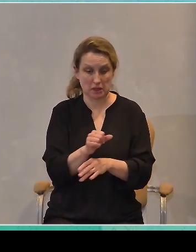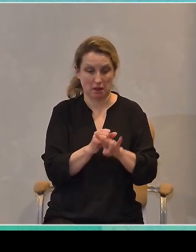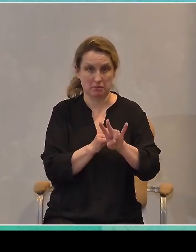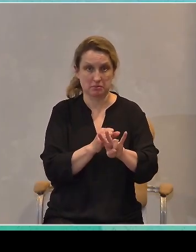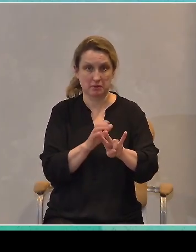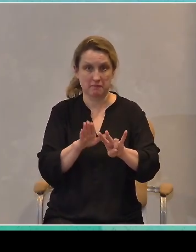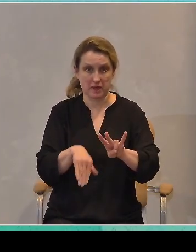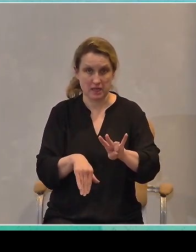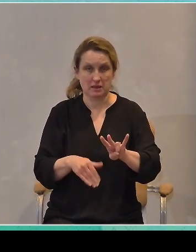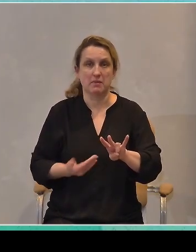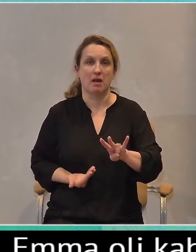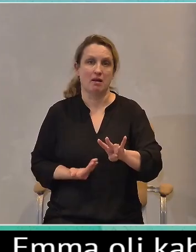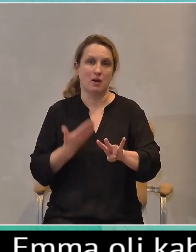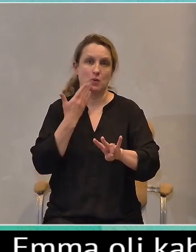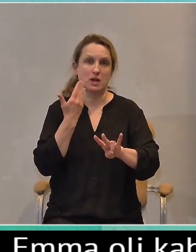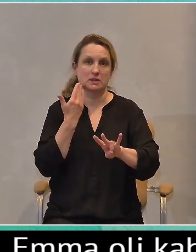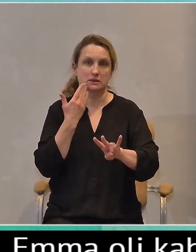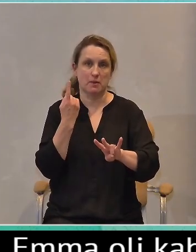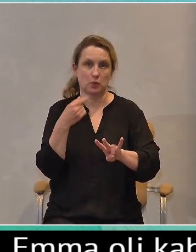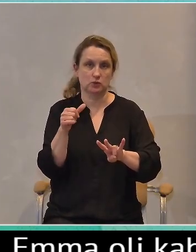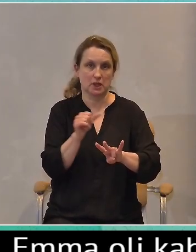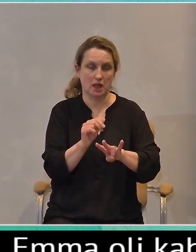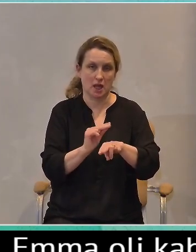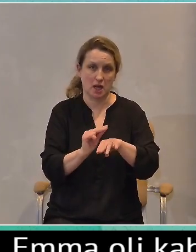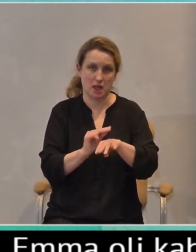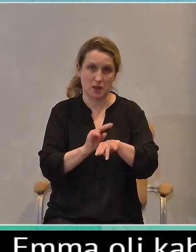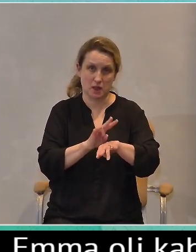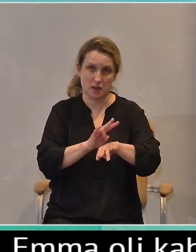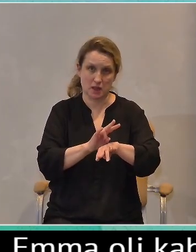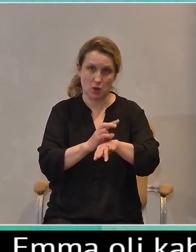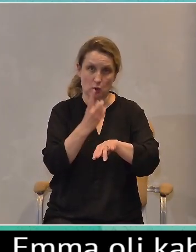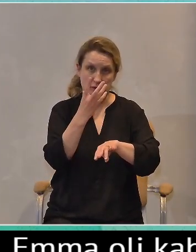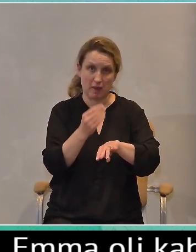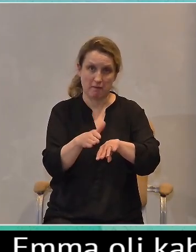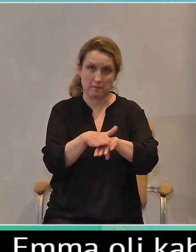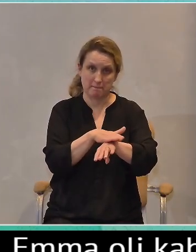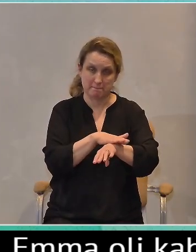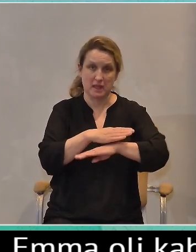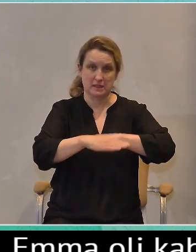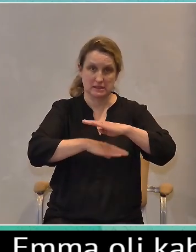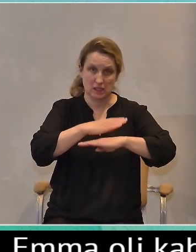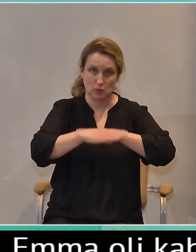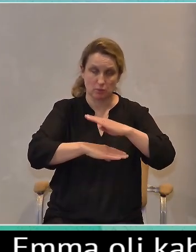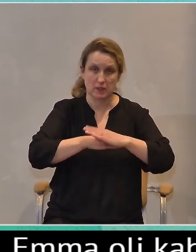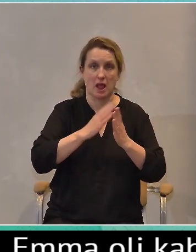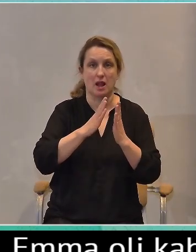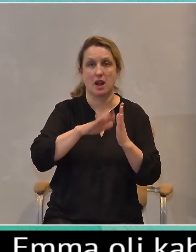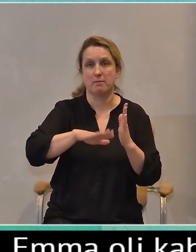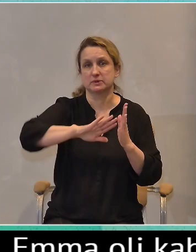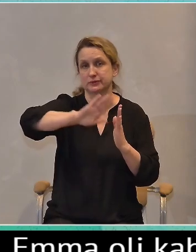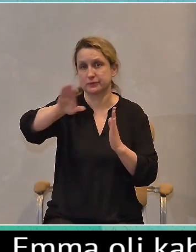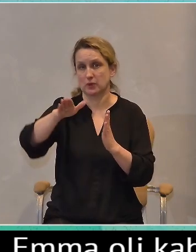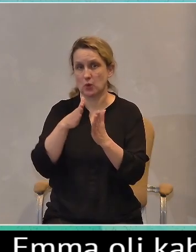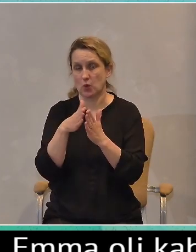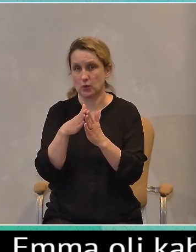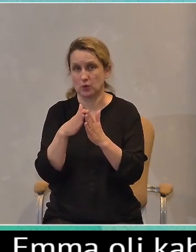ja see tegi meie elu lihtsamaks. Ehk siis kõik toimus ühel päeval, ravimi pealekandmine, sidumine ja laps sai koju.